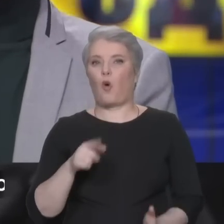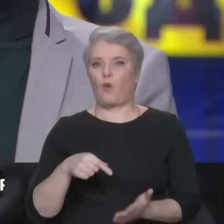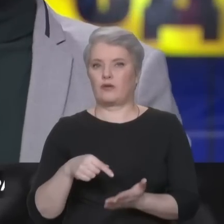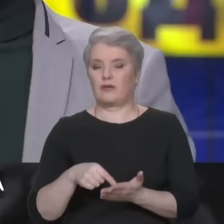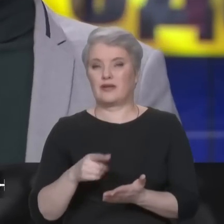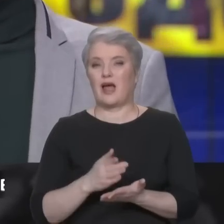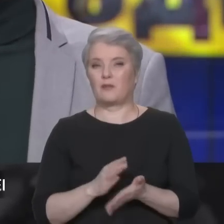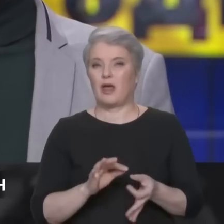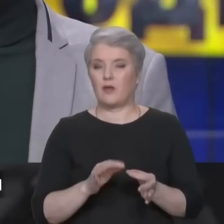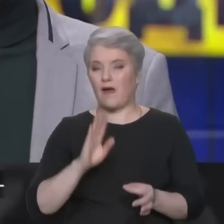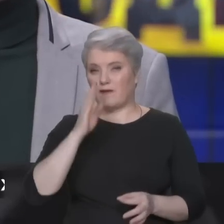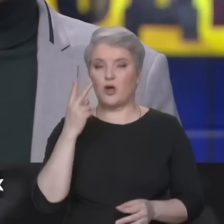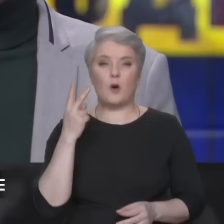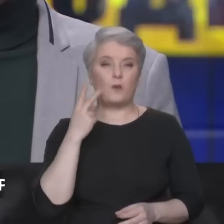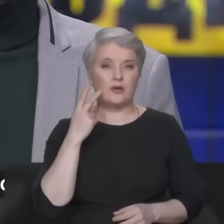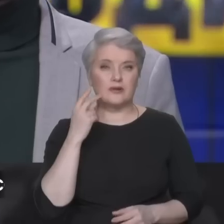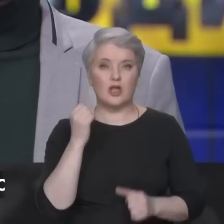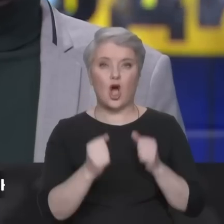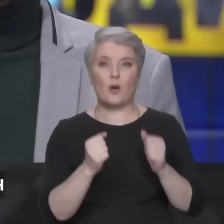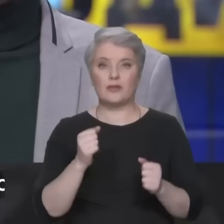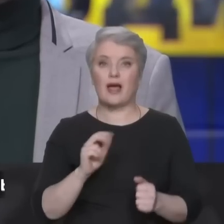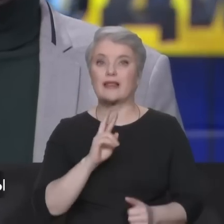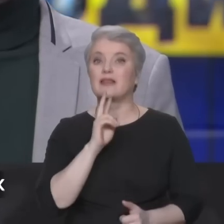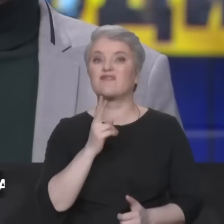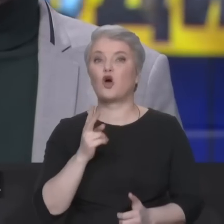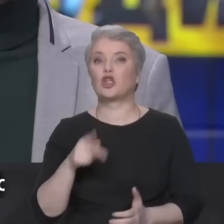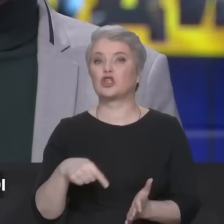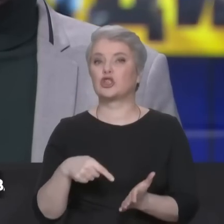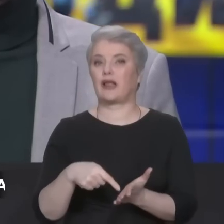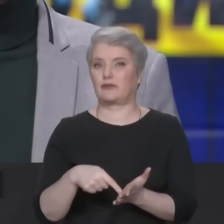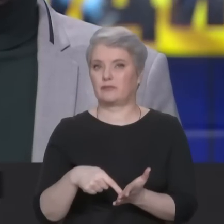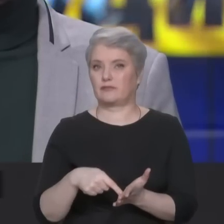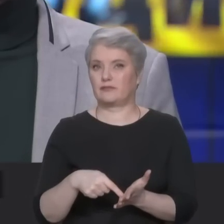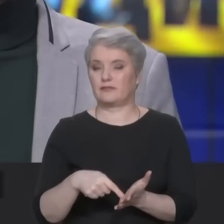але ворог дійсно постійно обстрілює Дворічну. Можу сказати, постійно